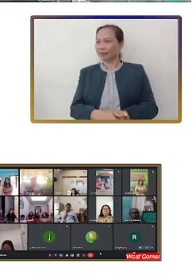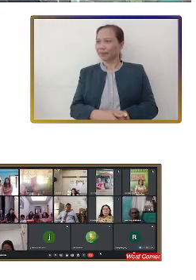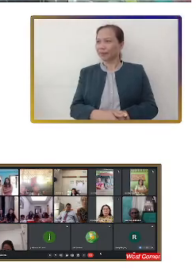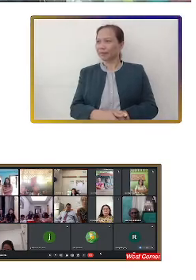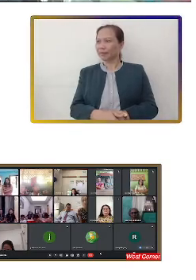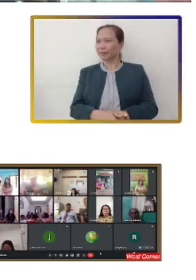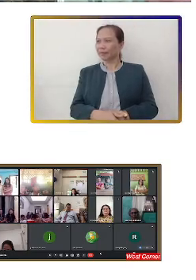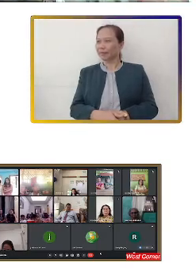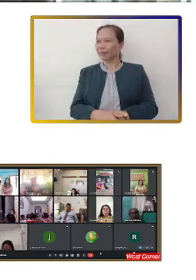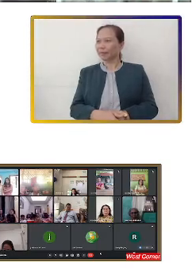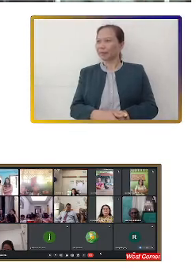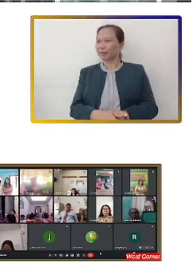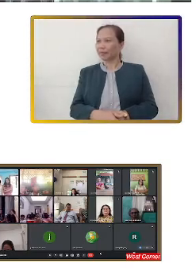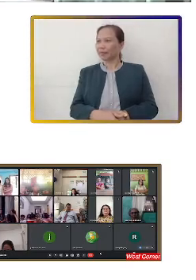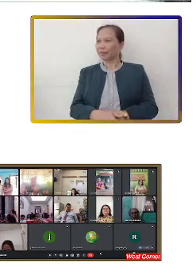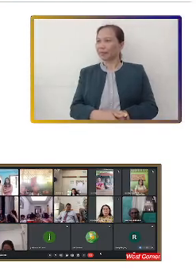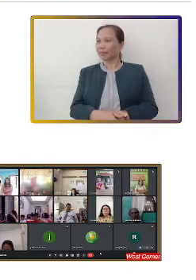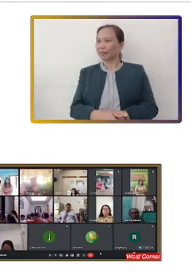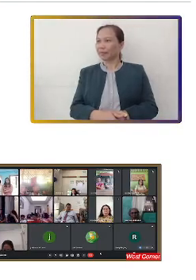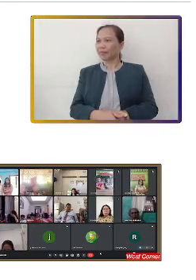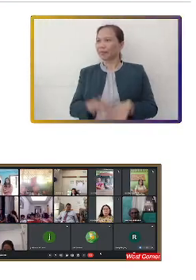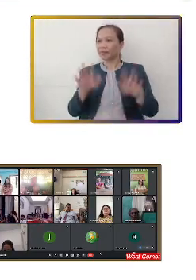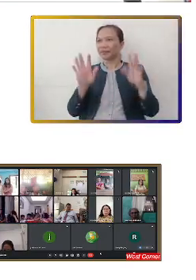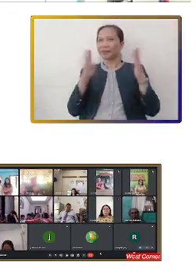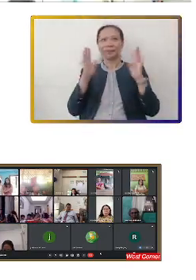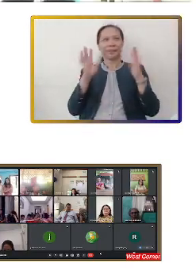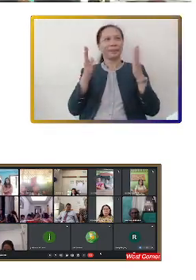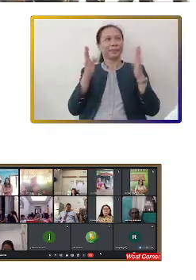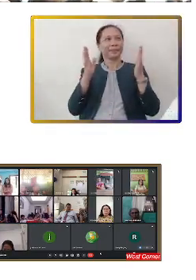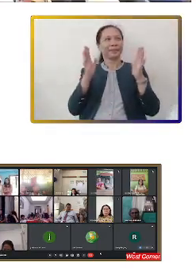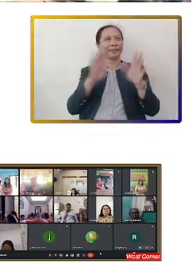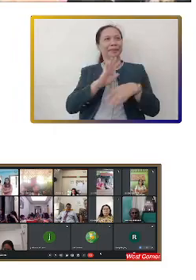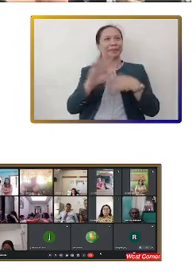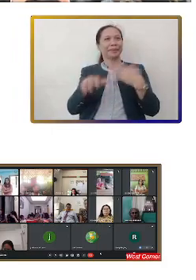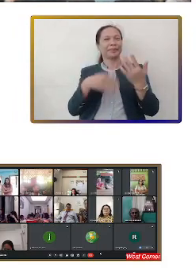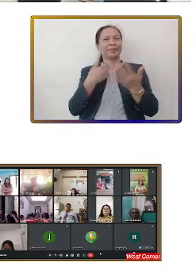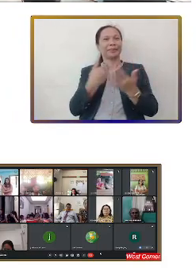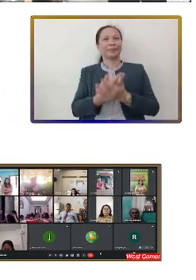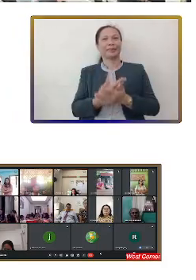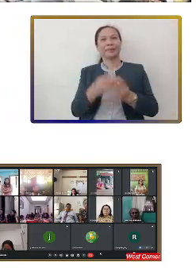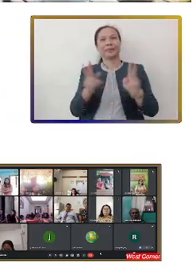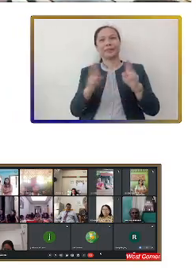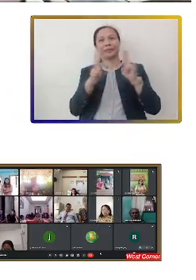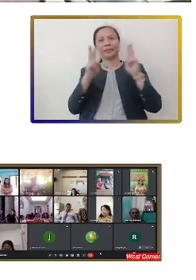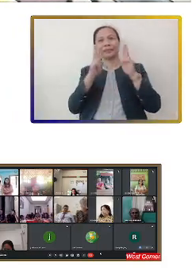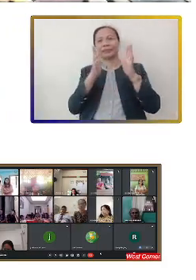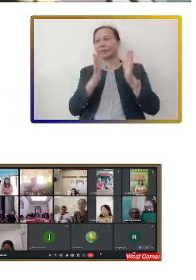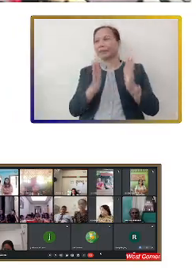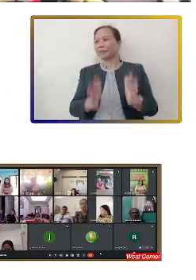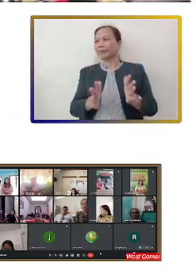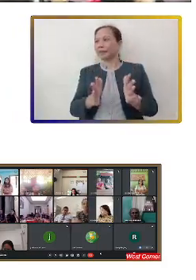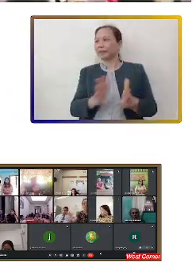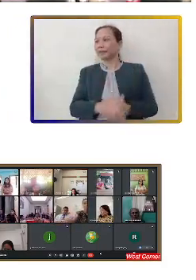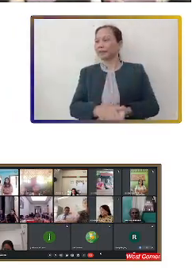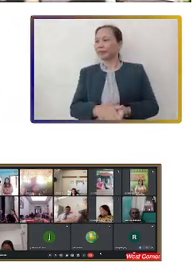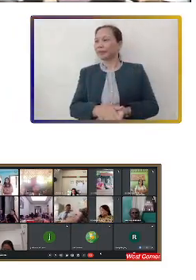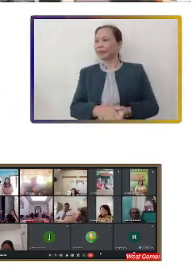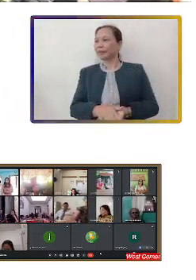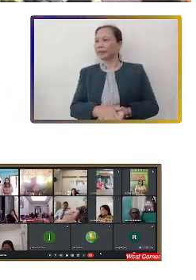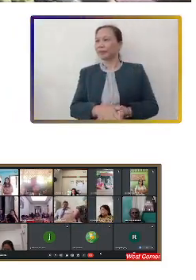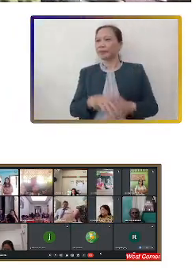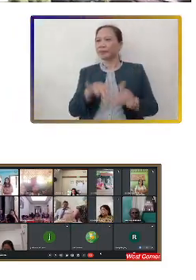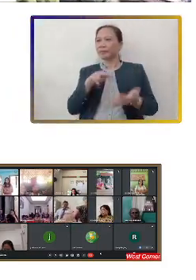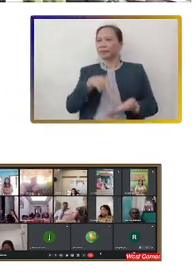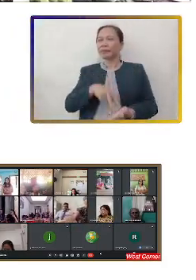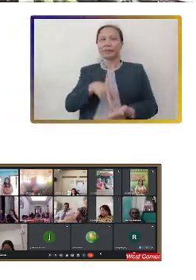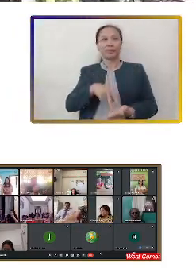meron pa tayo pala dito sa taas. Alright, palakpakan po natin yung ating pong mga bisita. Again, thank you for coming. Thank you for being with us. Remain